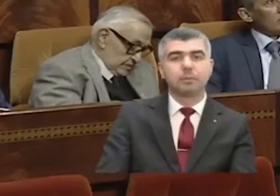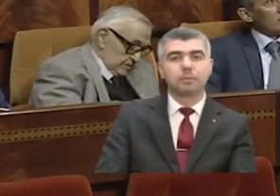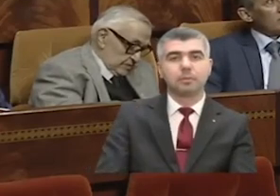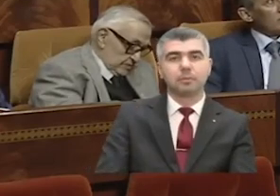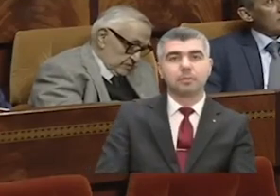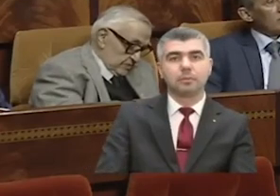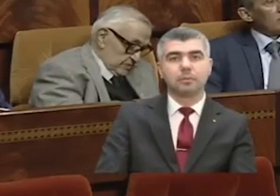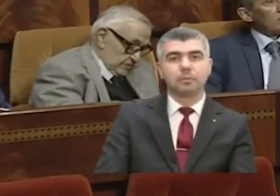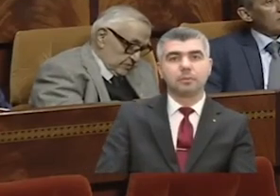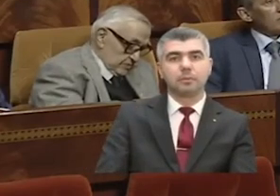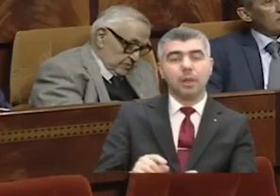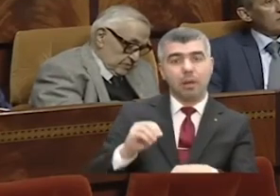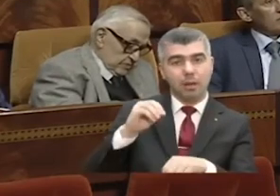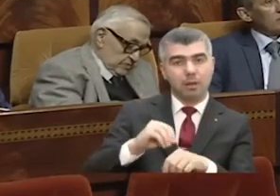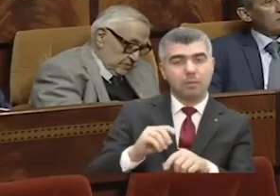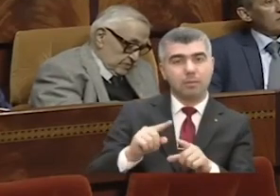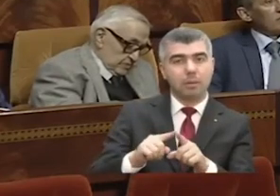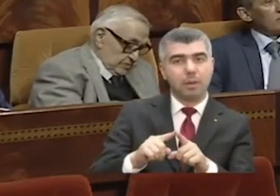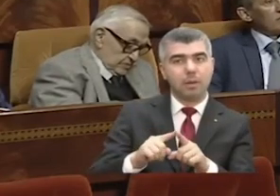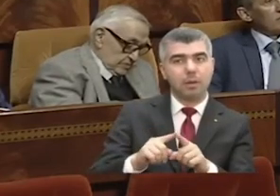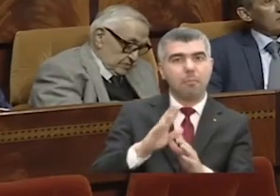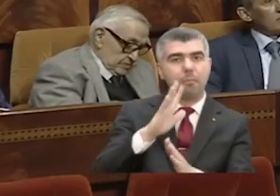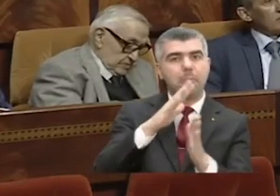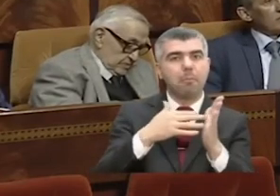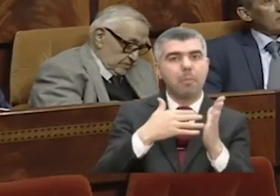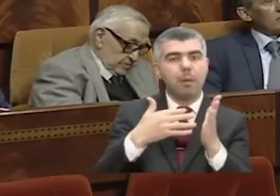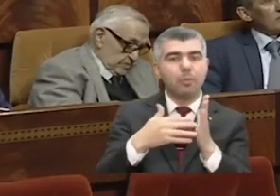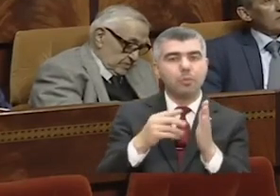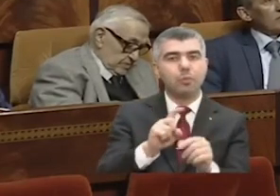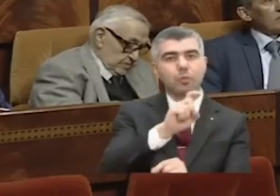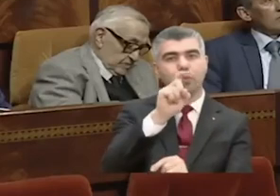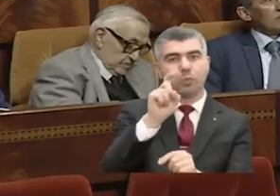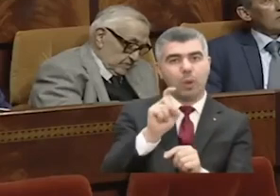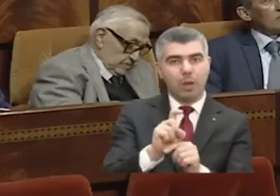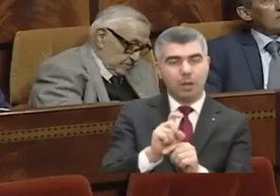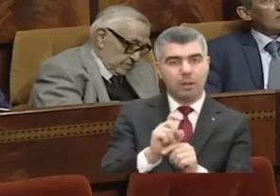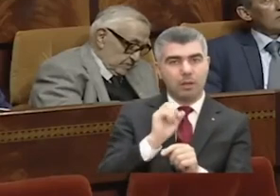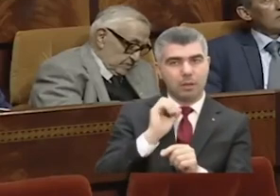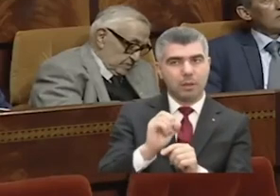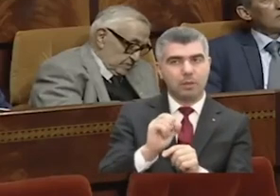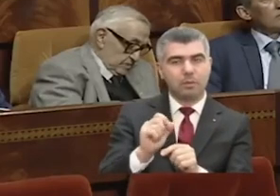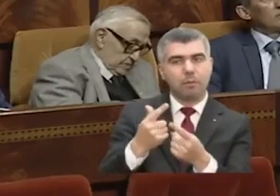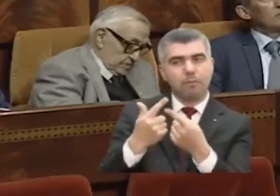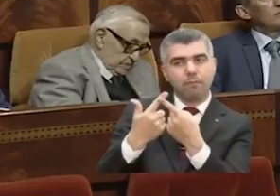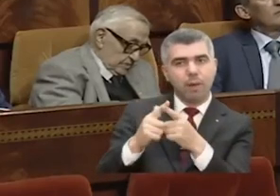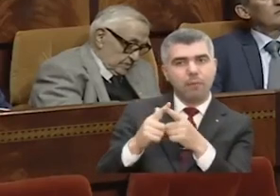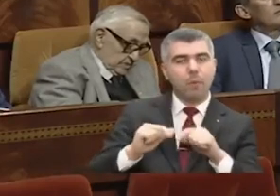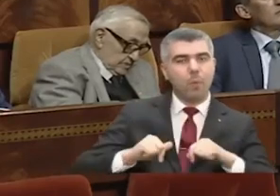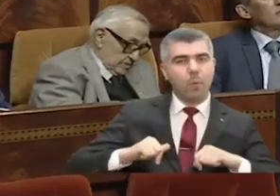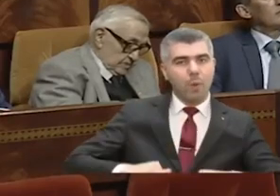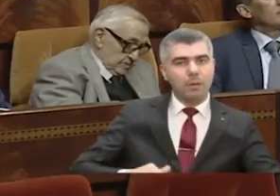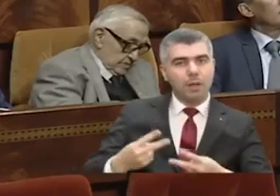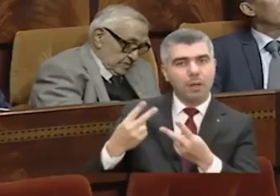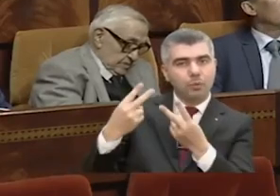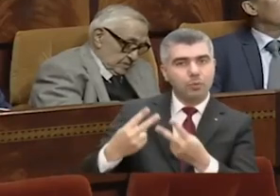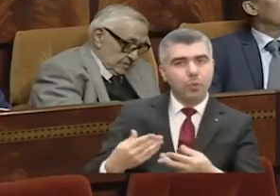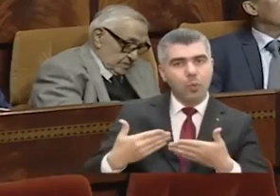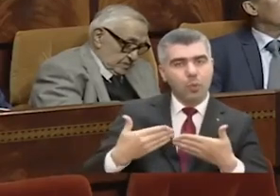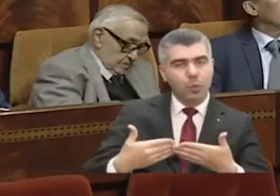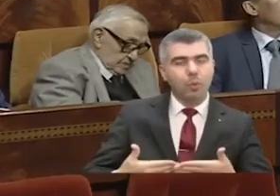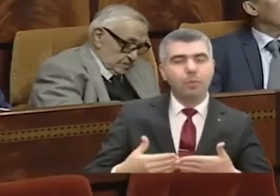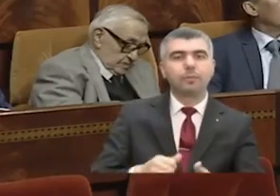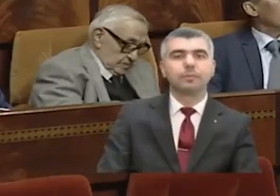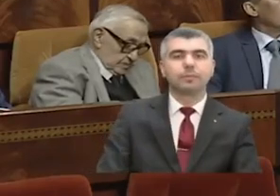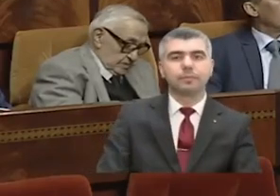يعني اتصال بالفريق على أساس برمجة سؤال في قطاع من القطاعات الحاضرة اليوم واللي غادي تكون